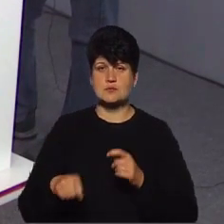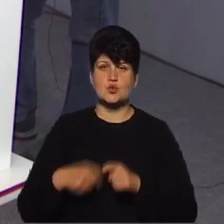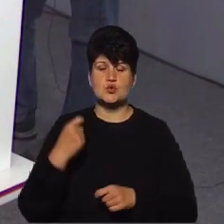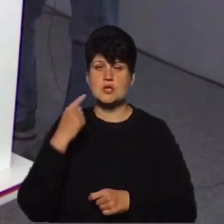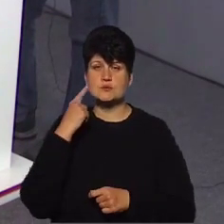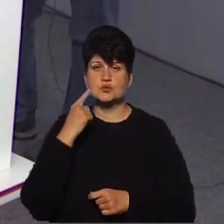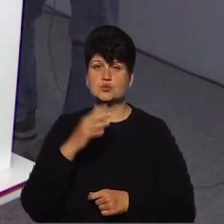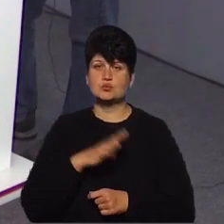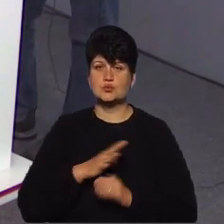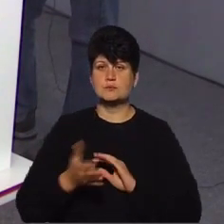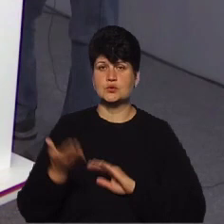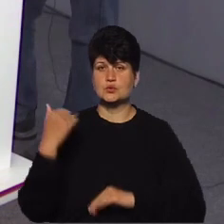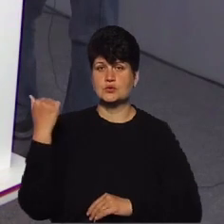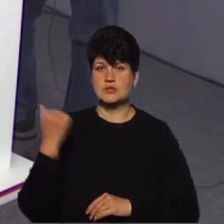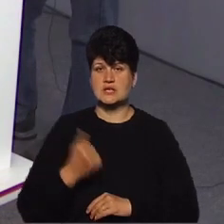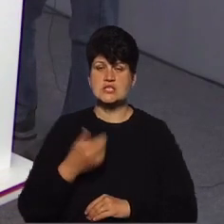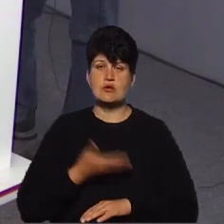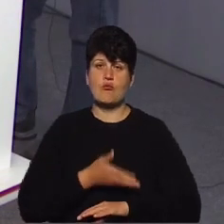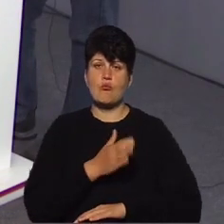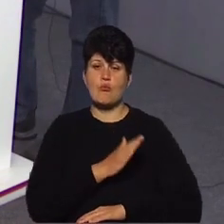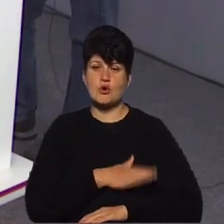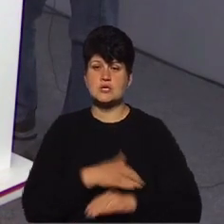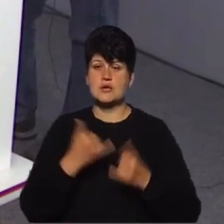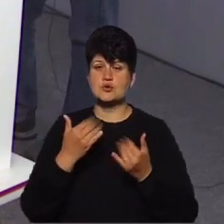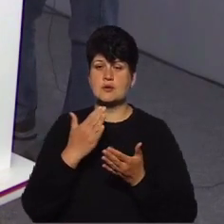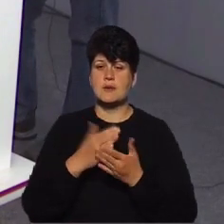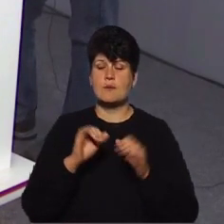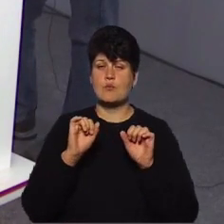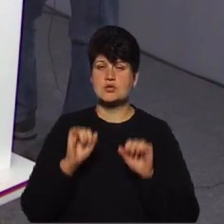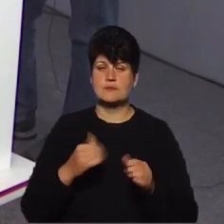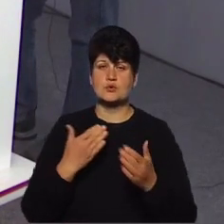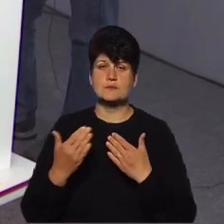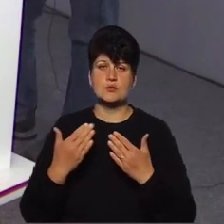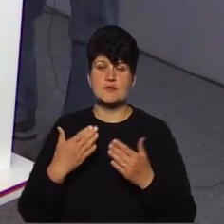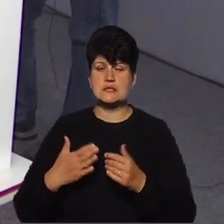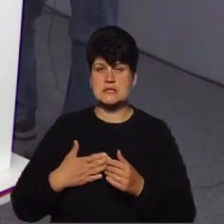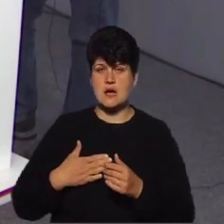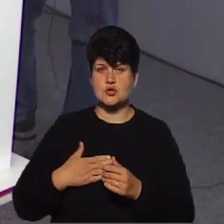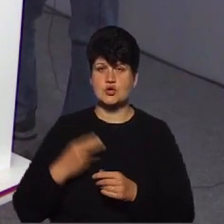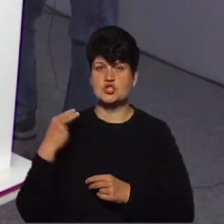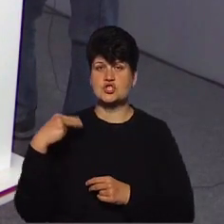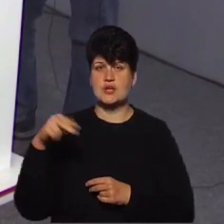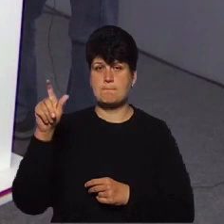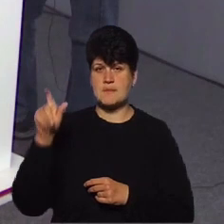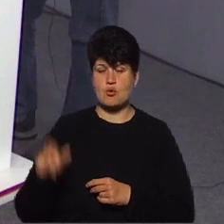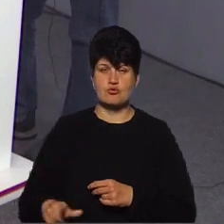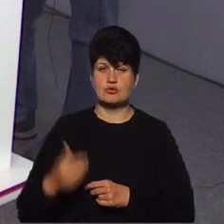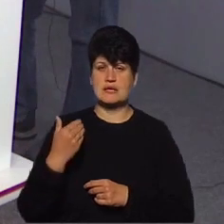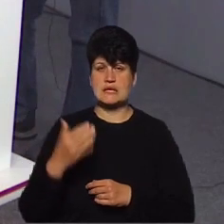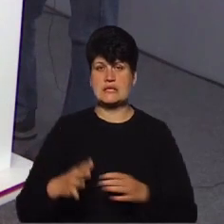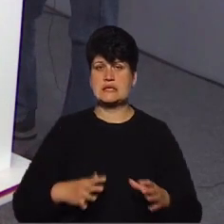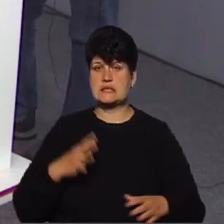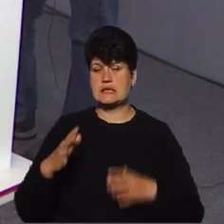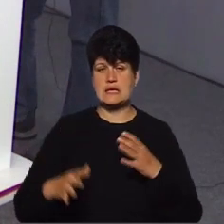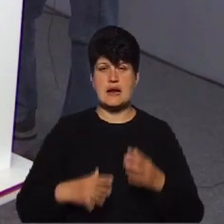минулого тижня у Польщі, а сьогодні вже маємо можливість поспілкуватися із нашою чемпіонкою та її тренером. Хочу вам представити її.